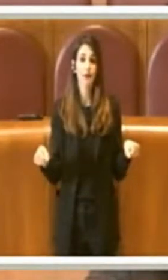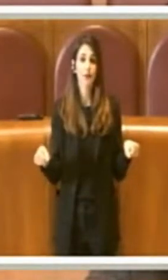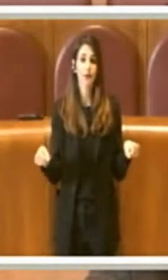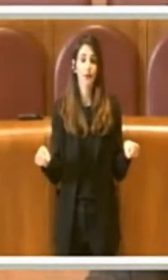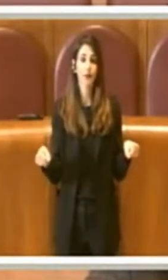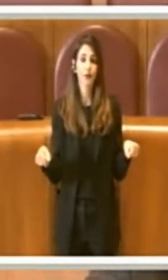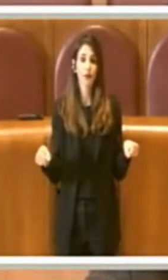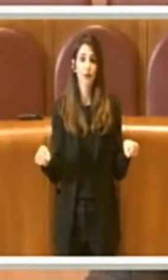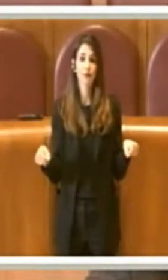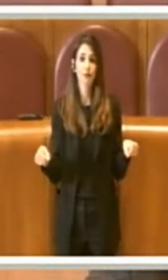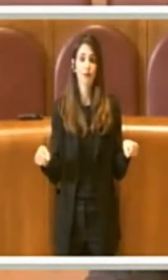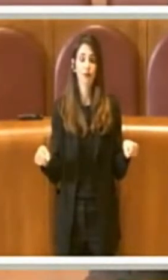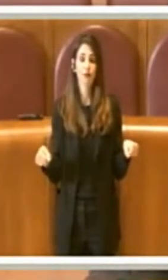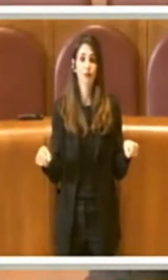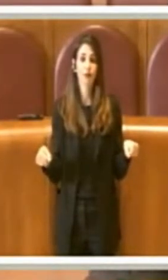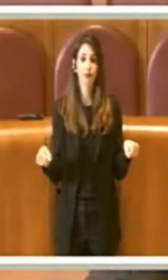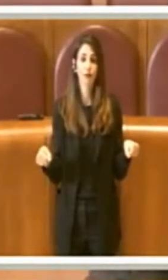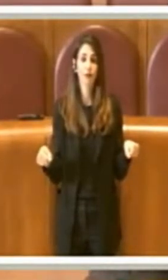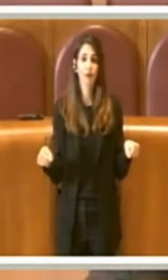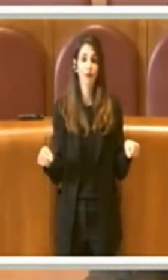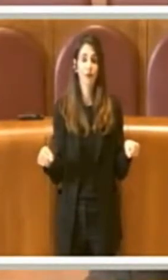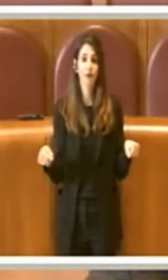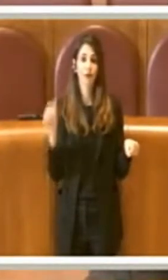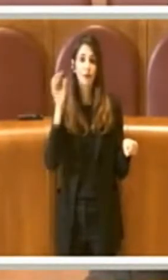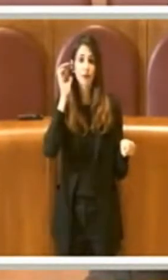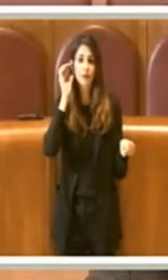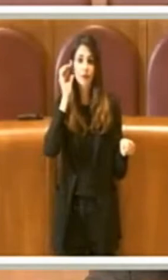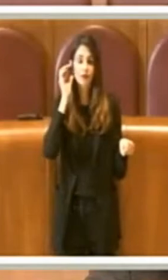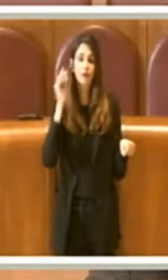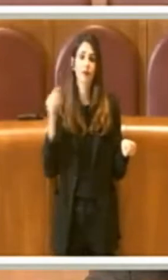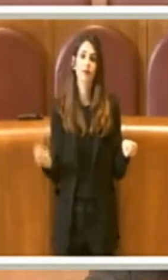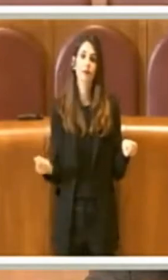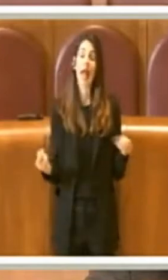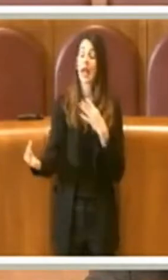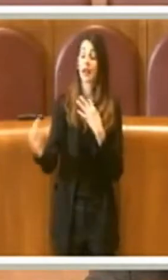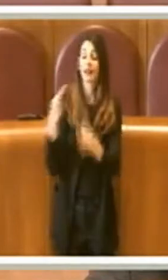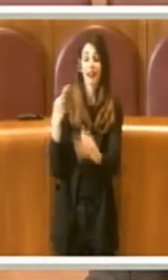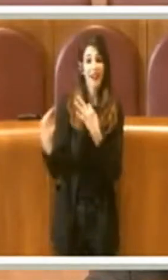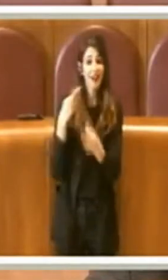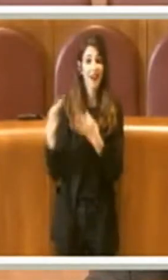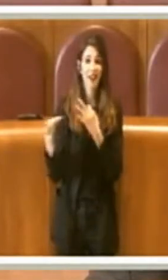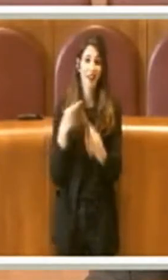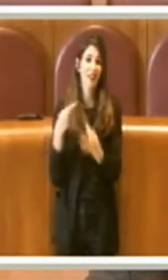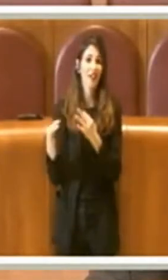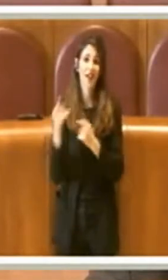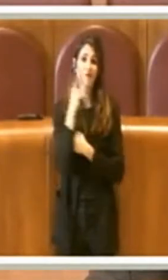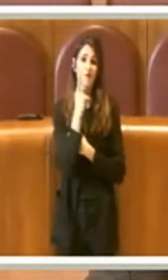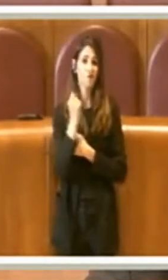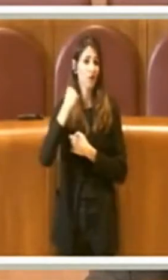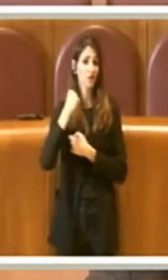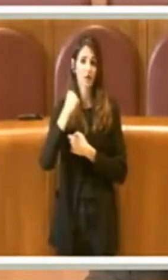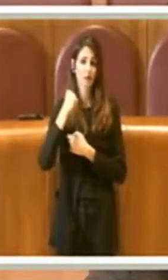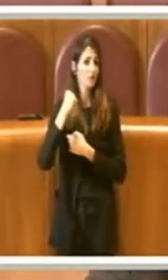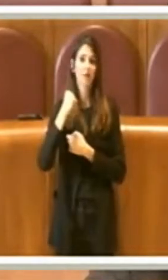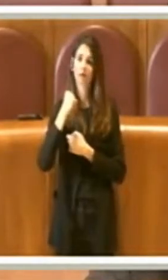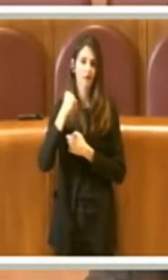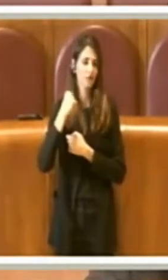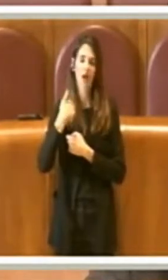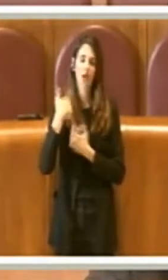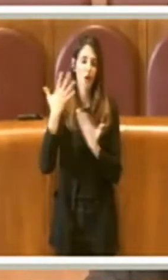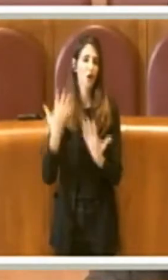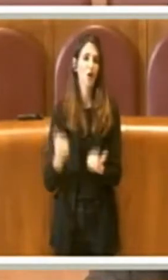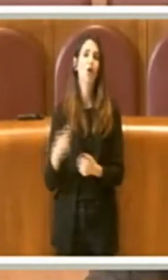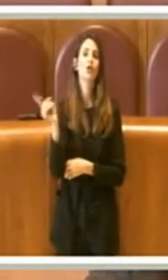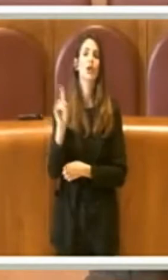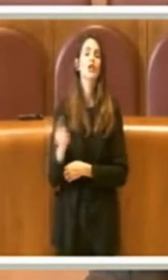su questi aspetti non credo che le critiche siano veramente irricevibili perché in realtà